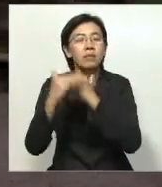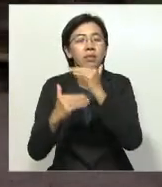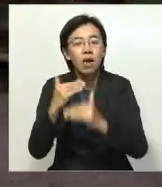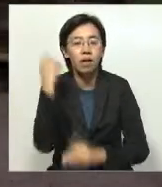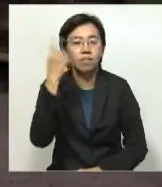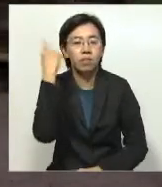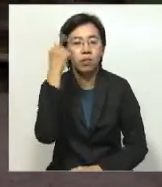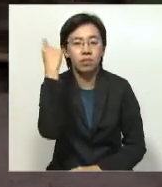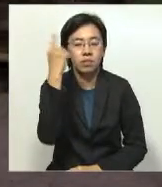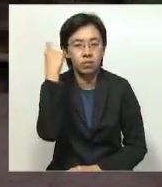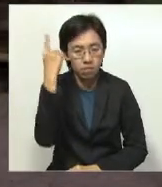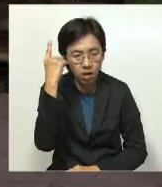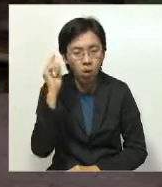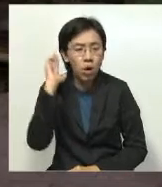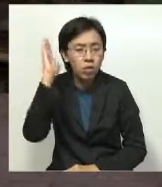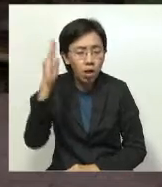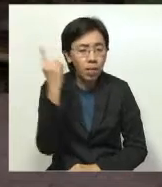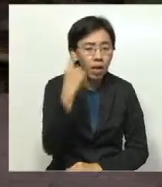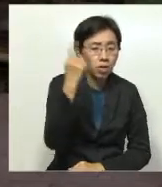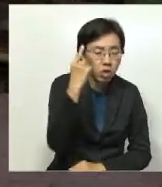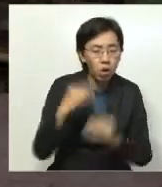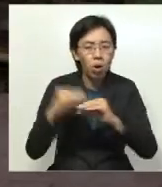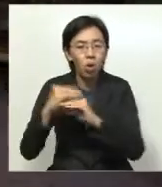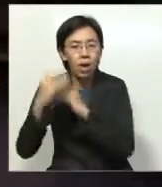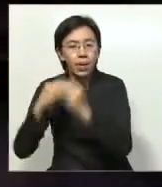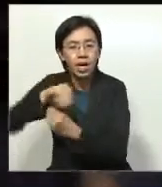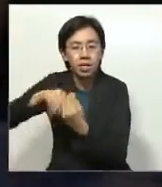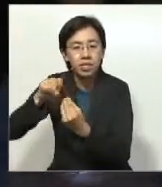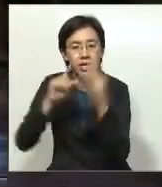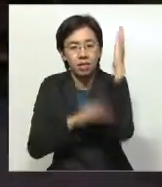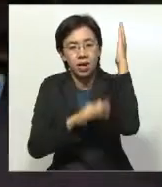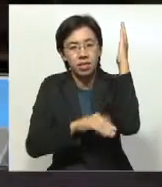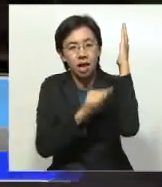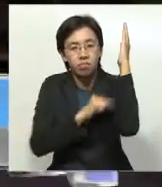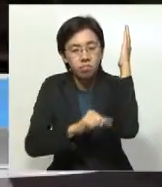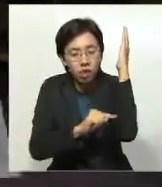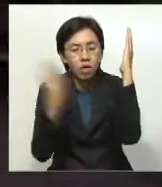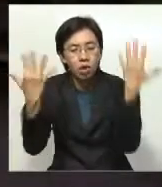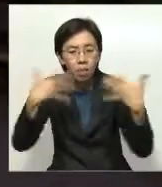องเที่ยวในพื้นที่เพื่อเชื่อมโยงกับโครงการพัฒนาเศรษฐกิจภาคใต้